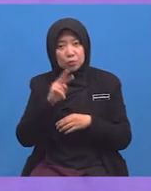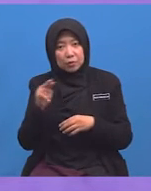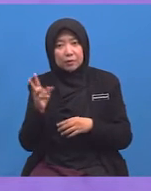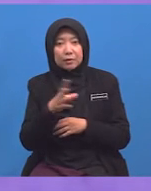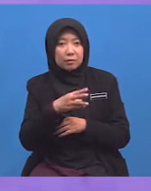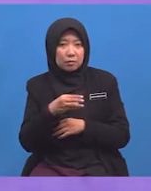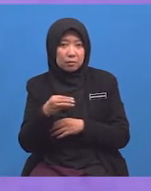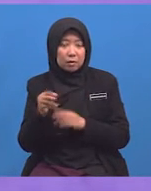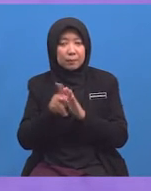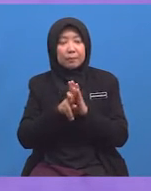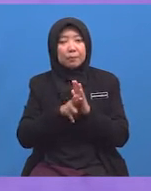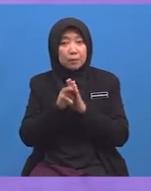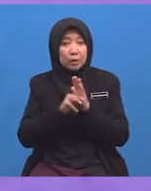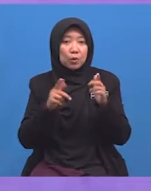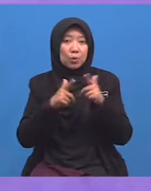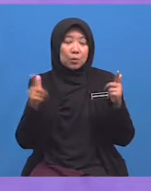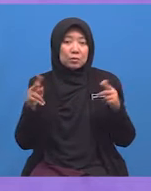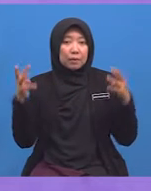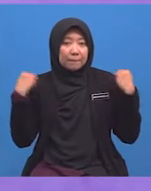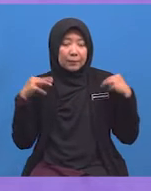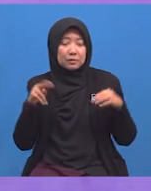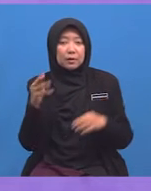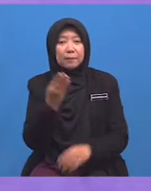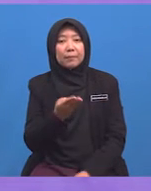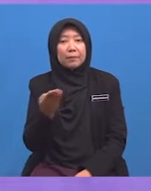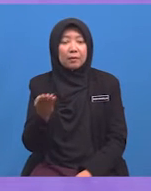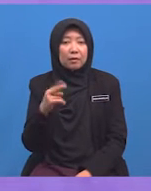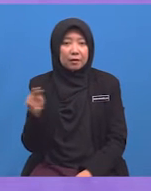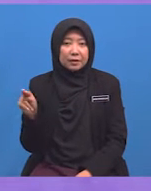dan meluaskan pasaran barangan.